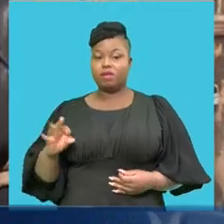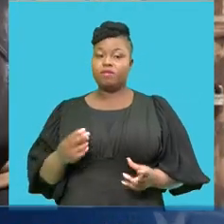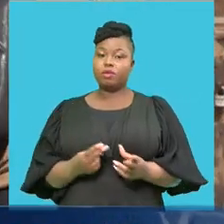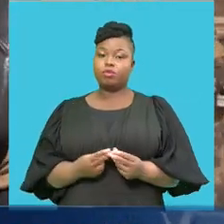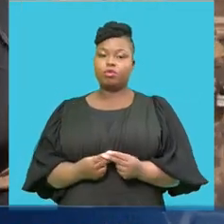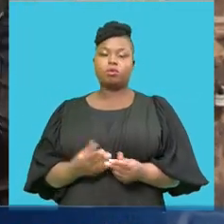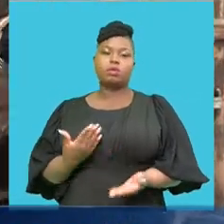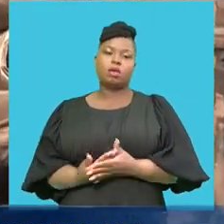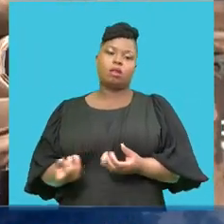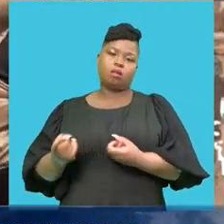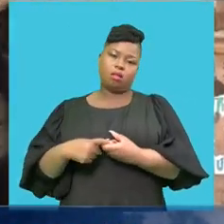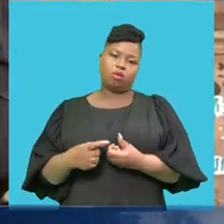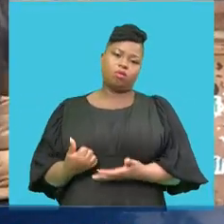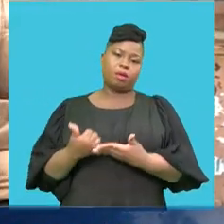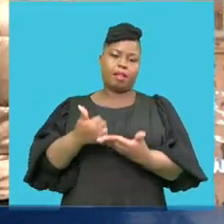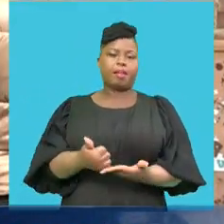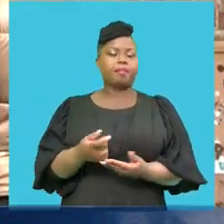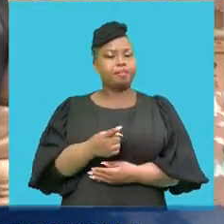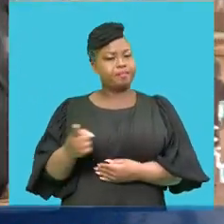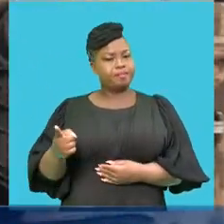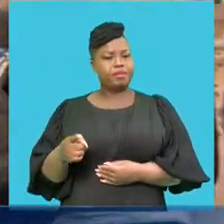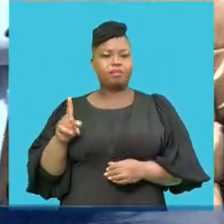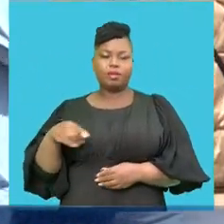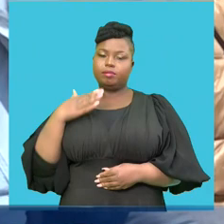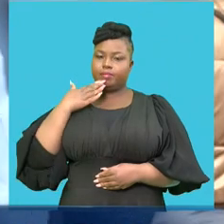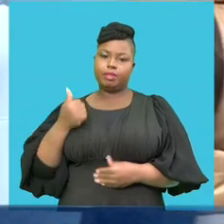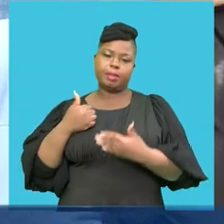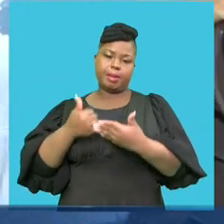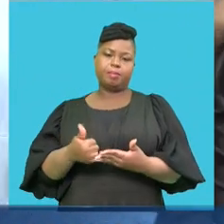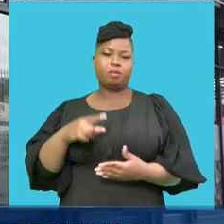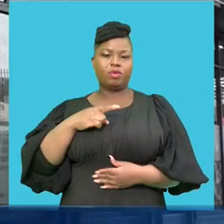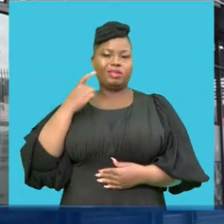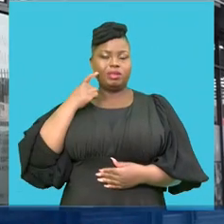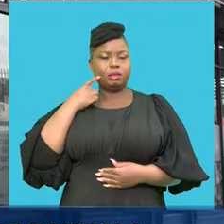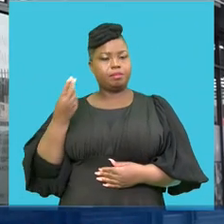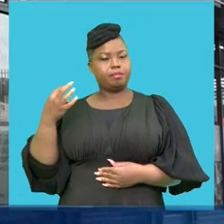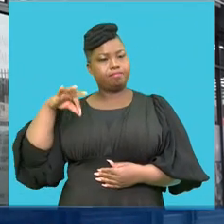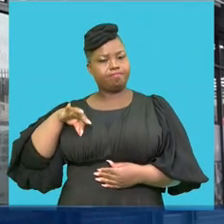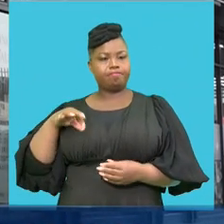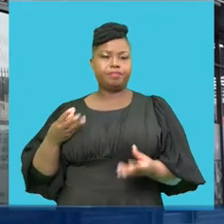kuney'nyunyana ey'ngangenelela zibancede ngalolu daba ukuba-ke zize ngaphambili ukuze bekwazi ukuthola